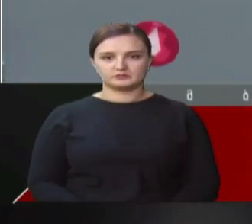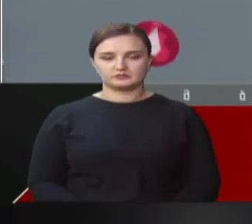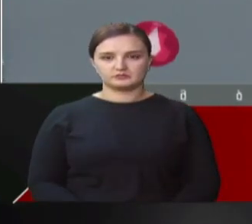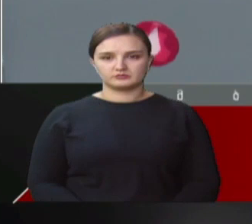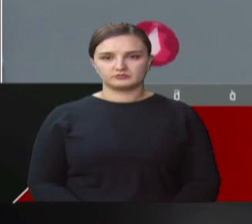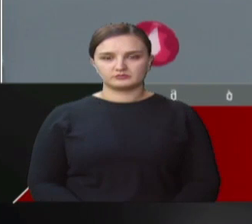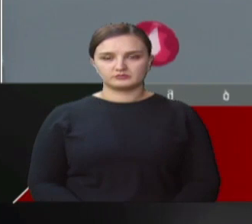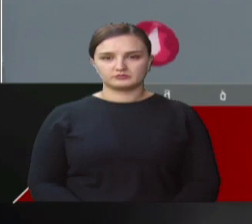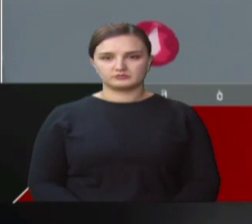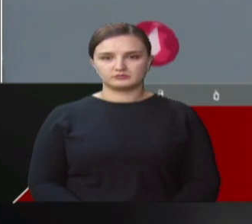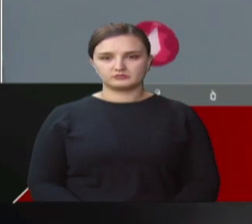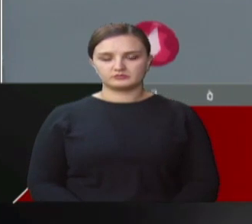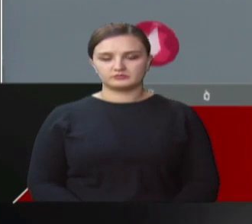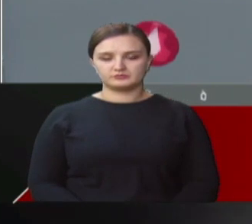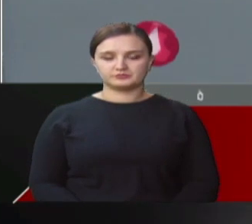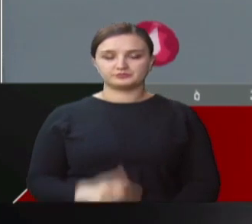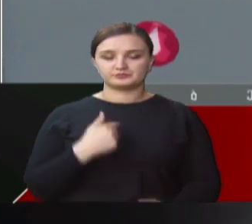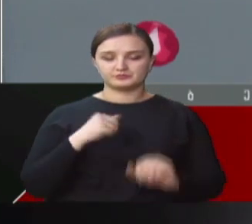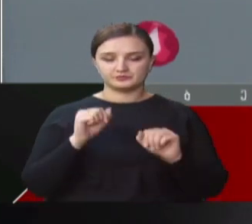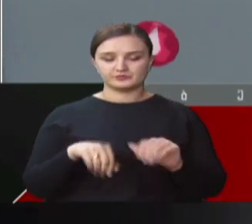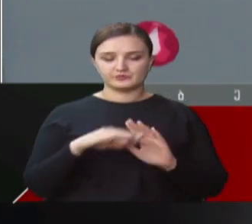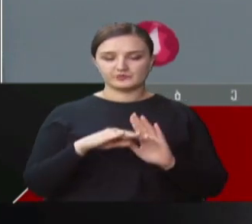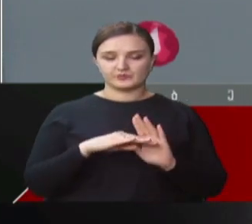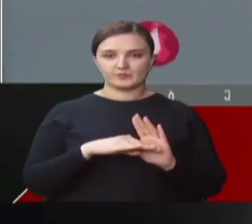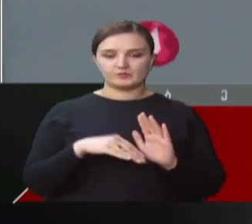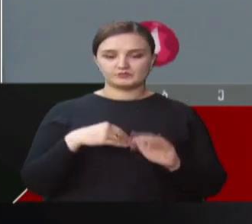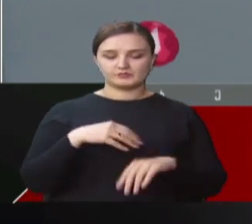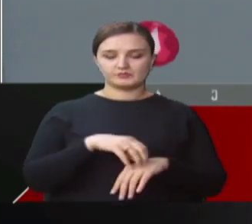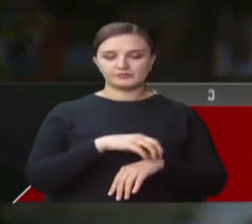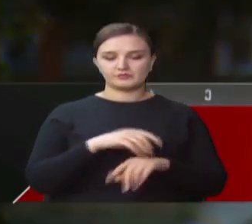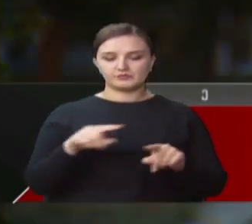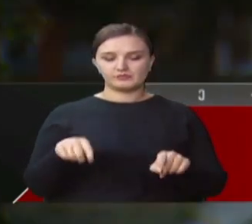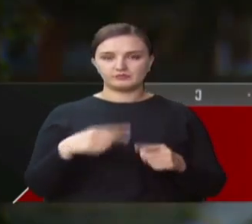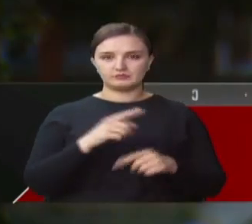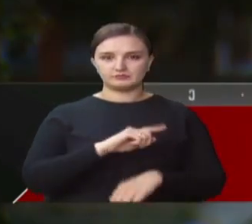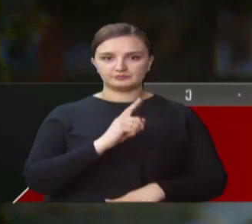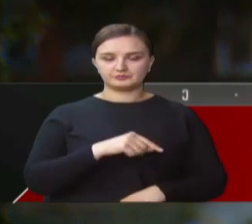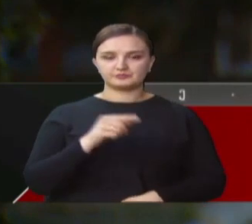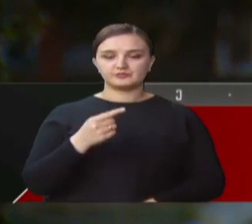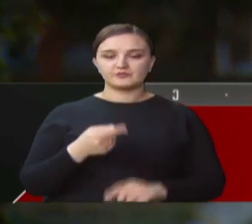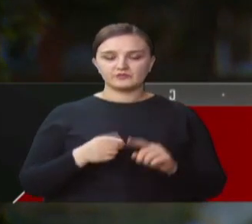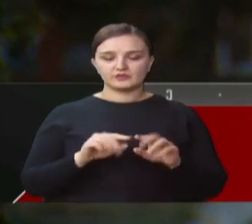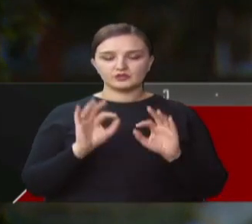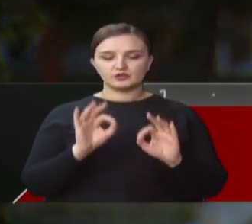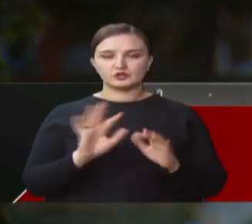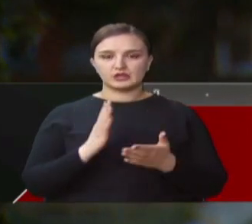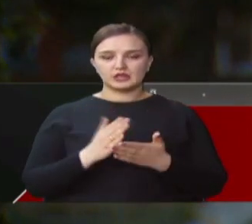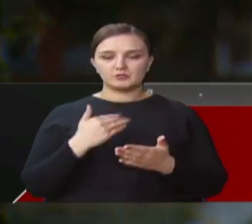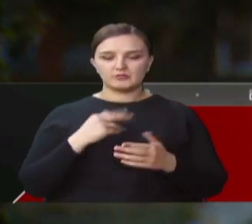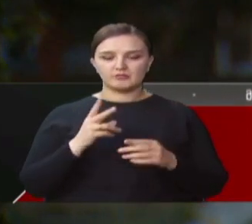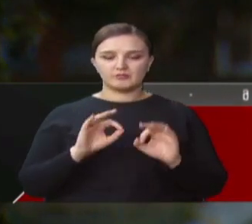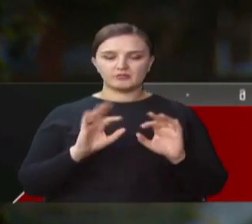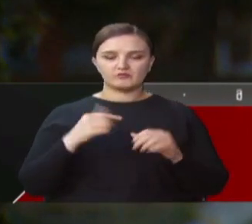Მე შემიძლია ჩემს პროგრამაზე გესაუბროთ, ჩემს ხედვაზე პარტიის გაძლიერების. Მე ვფიქრობ, რომ არ არის მართებული, რომ მე კომენტარი ვაკეთო ჩემი